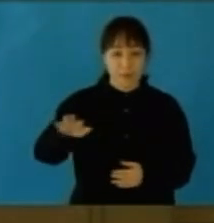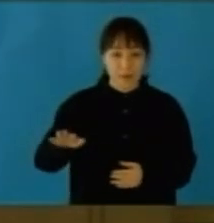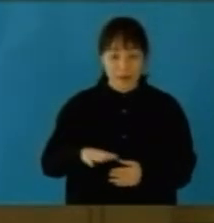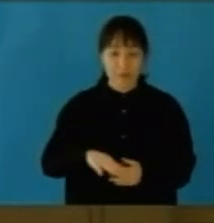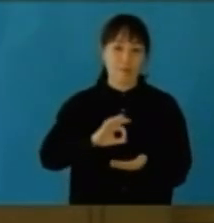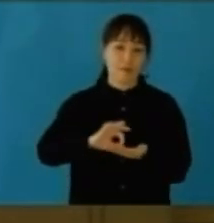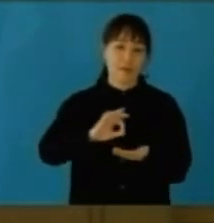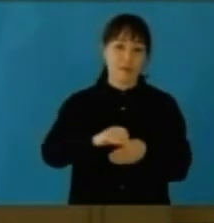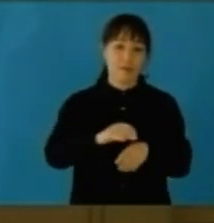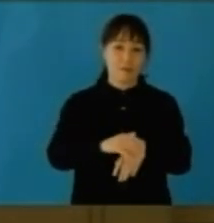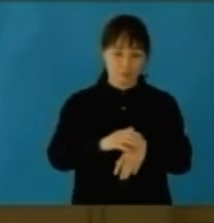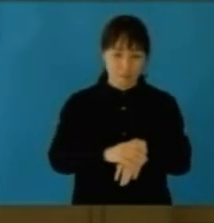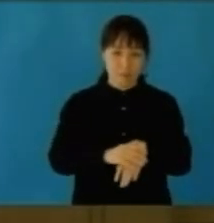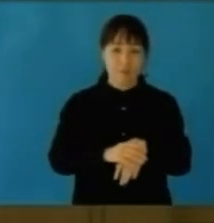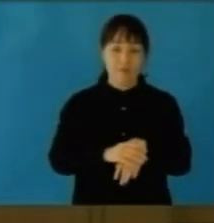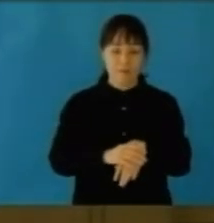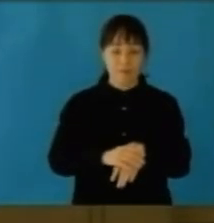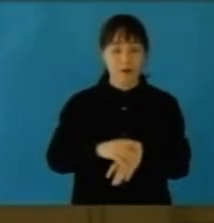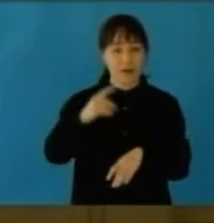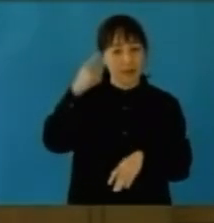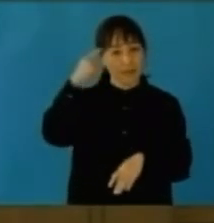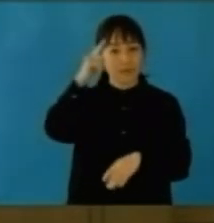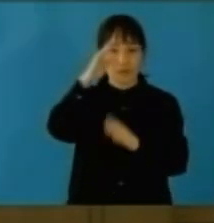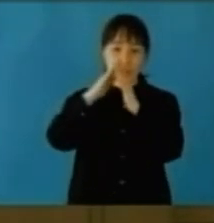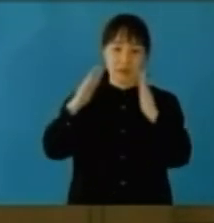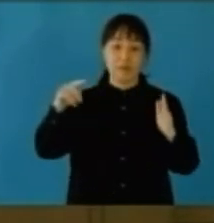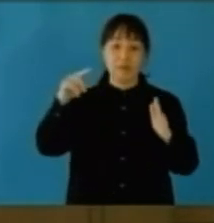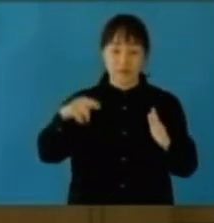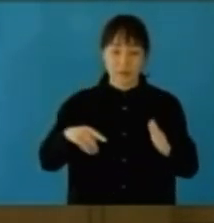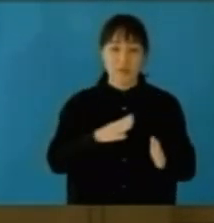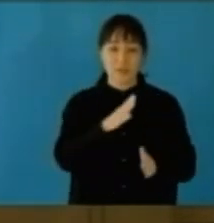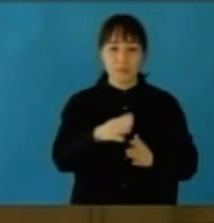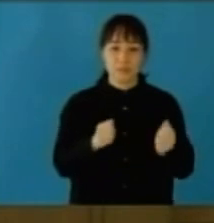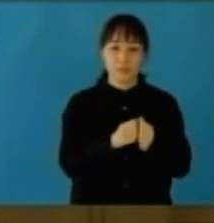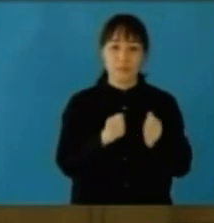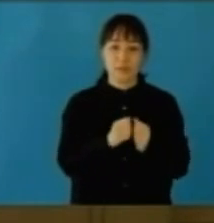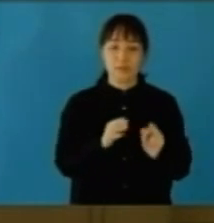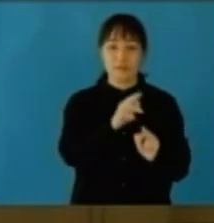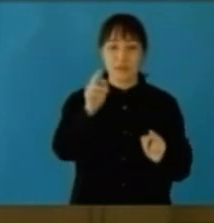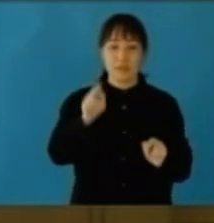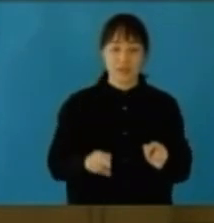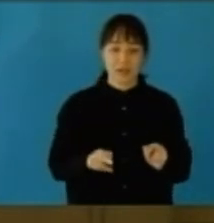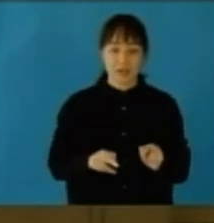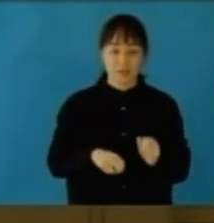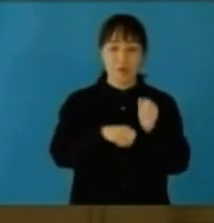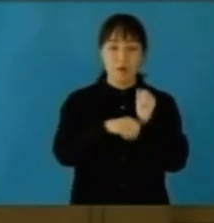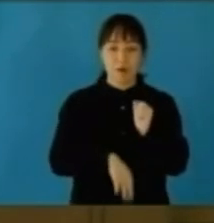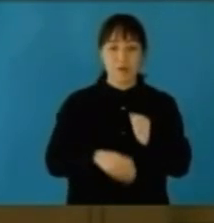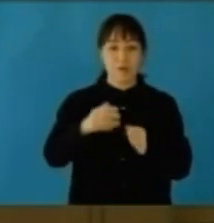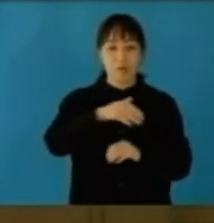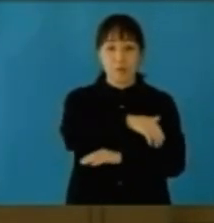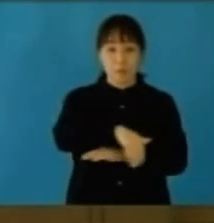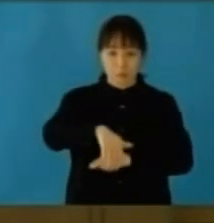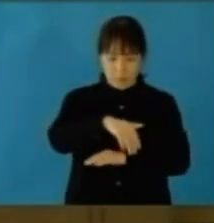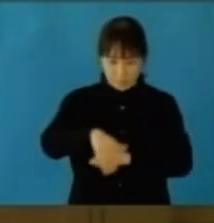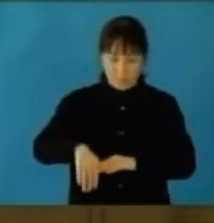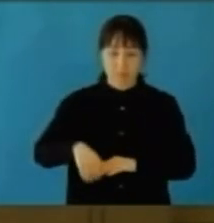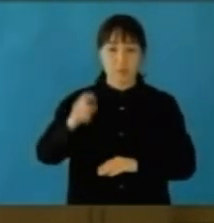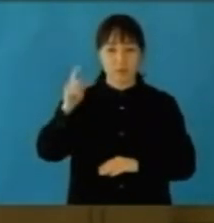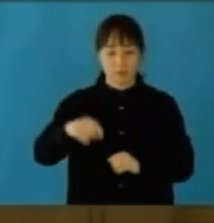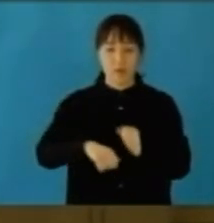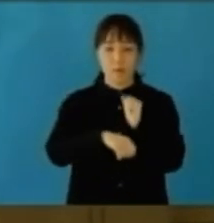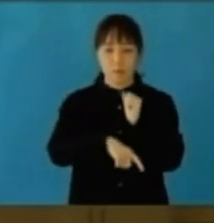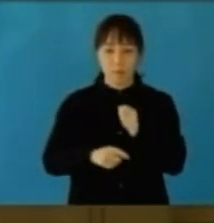用については、検討委員会において、スポーツコンベンションセンターの基本構想や、港湾としての機能を踏まえ